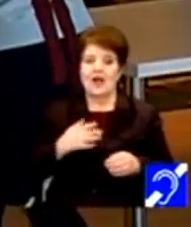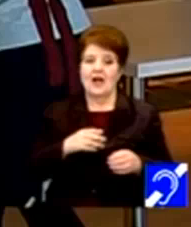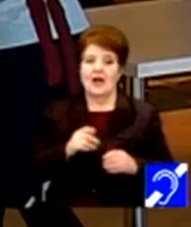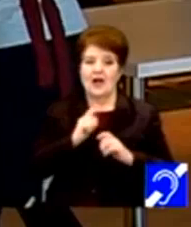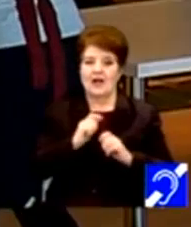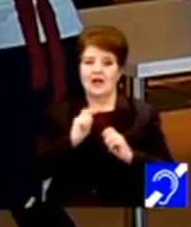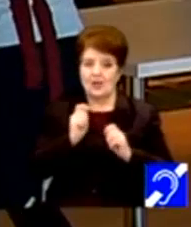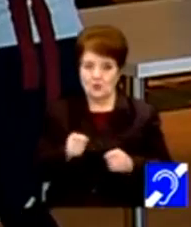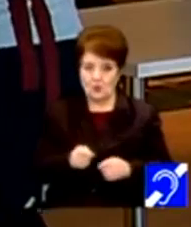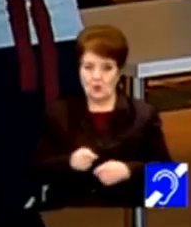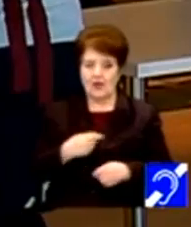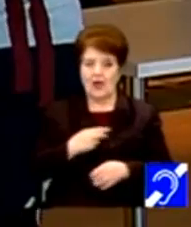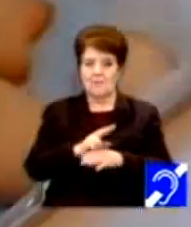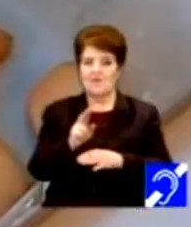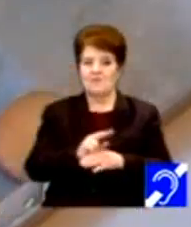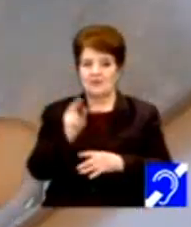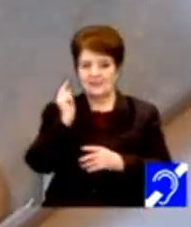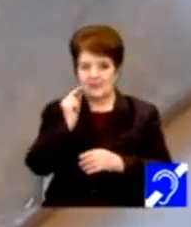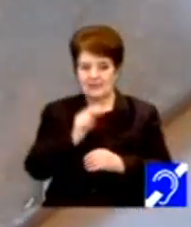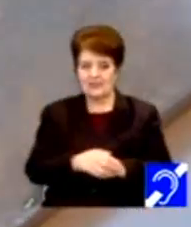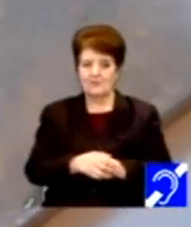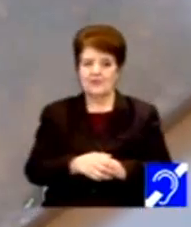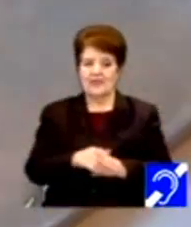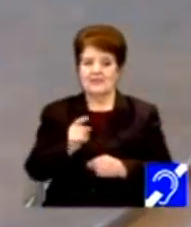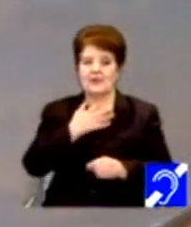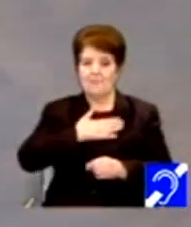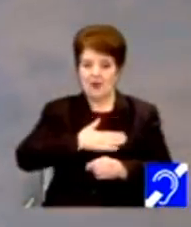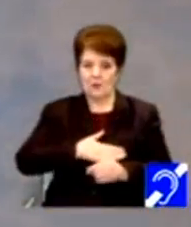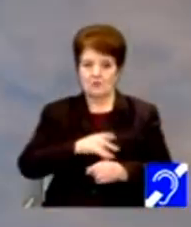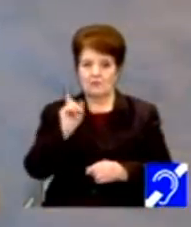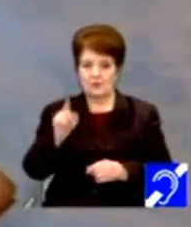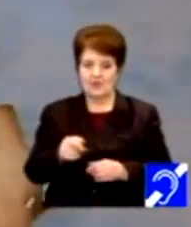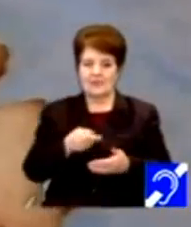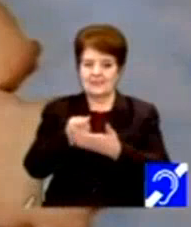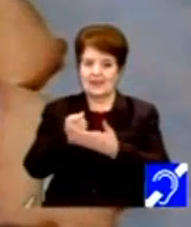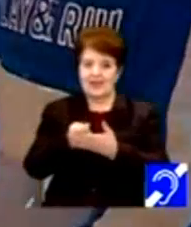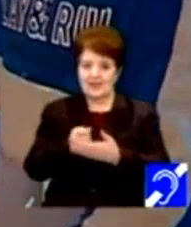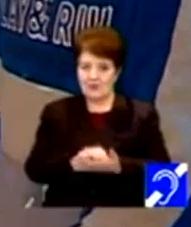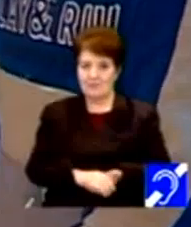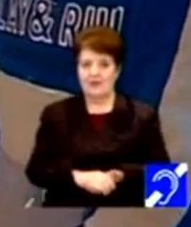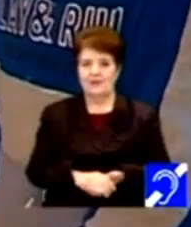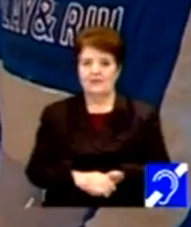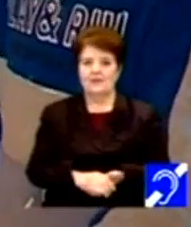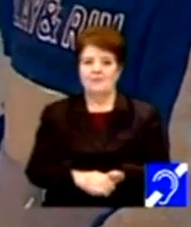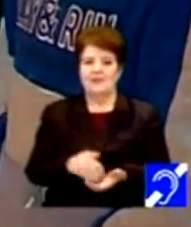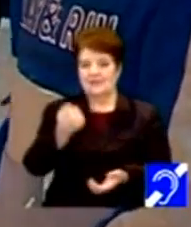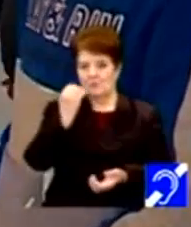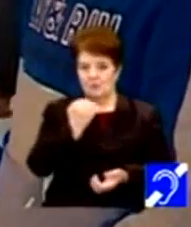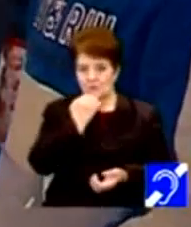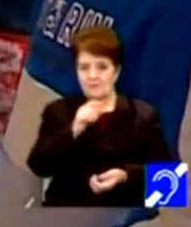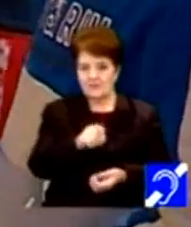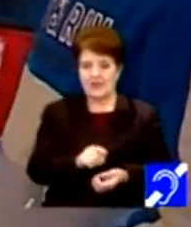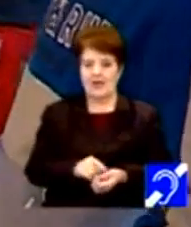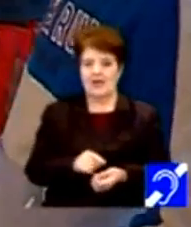noi am învățat să facem ceva plăcut pentru el, să-l hrănim, să-l mulțumim de